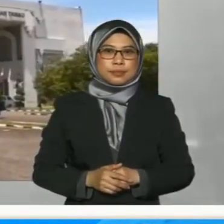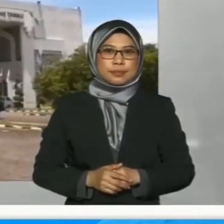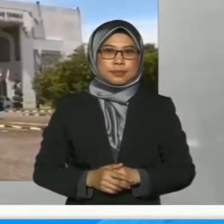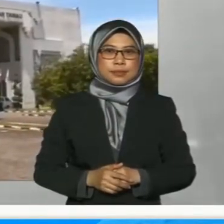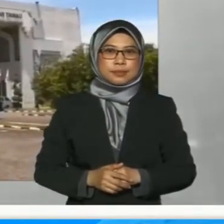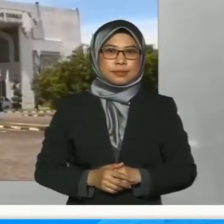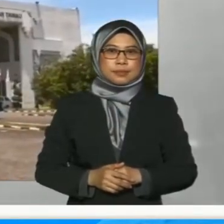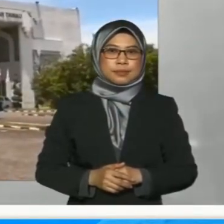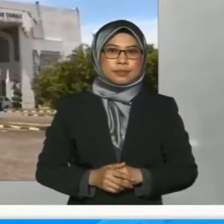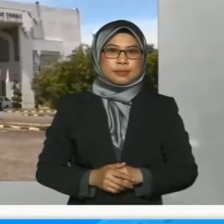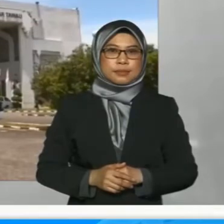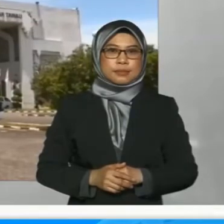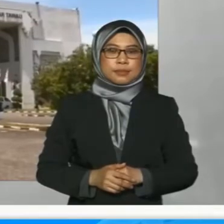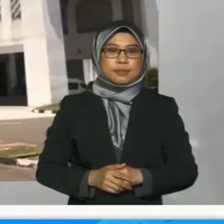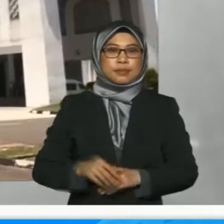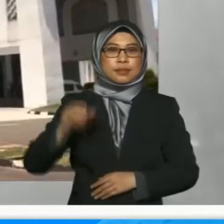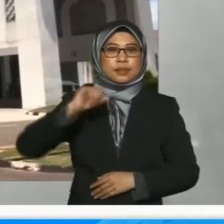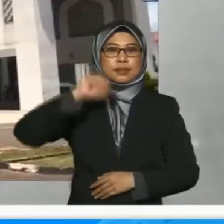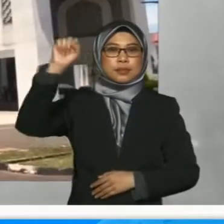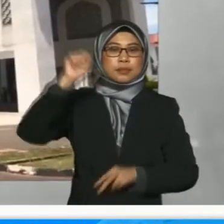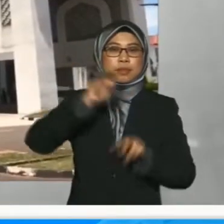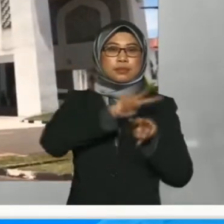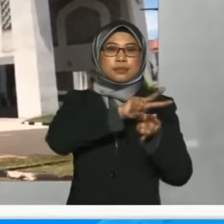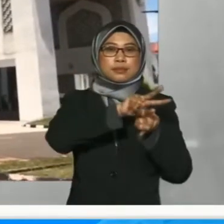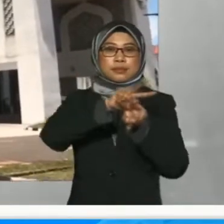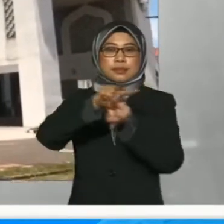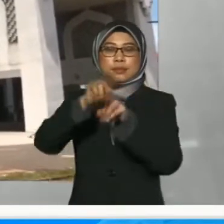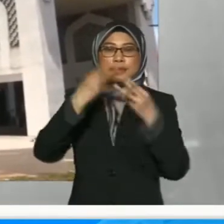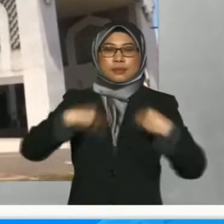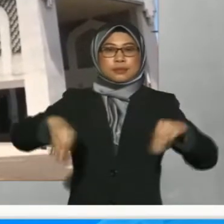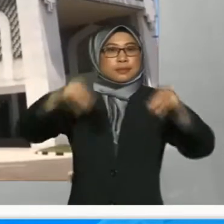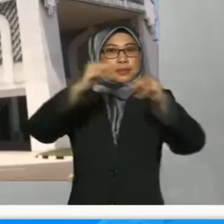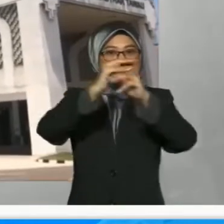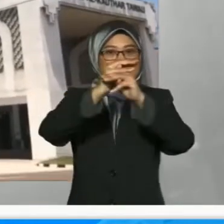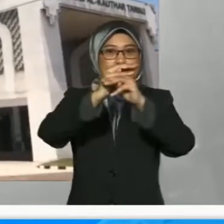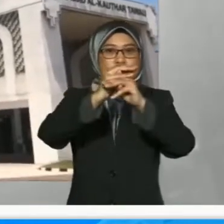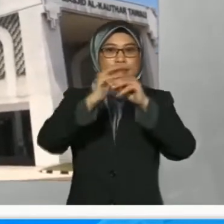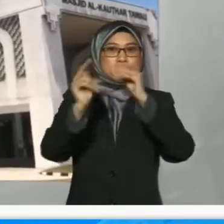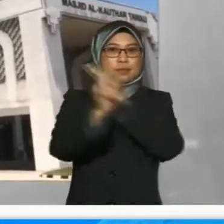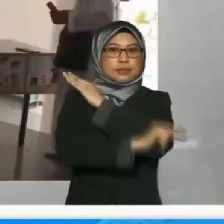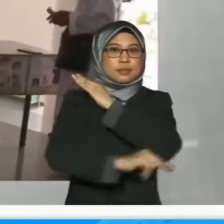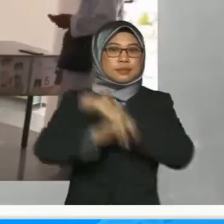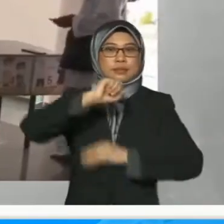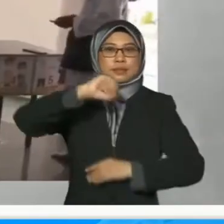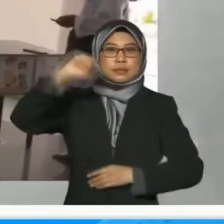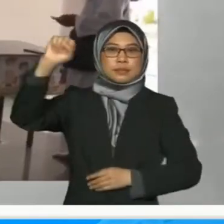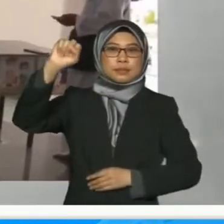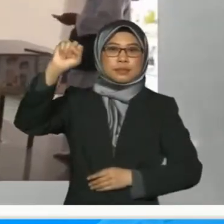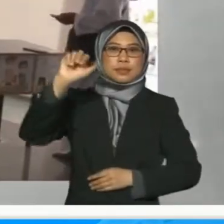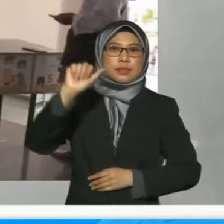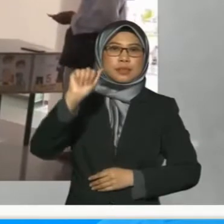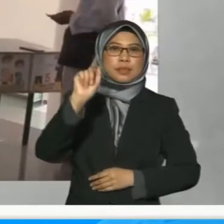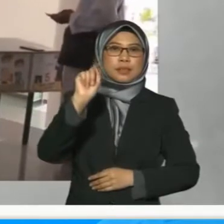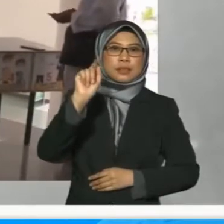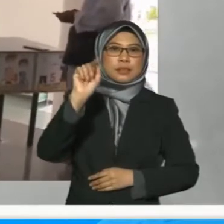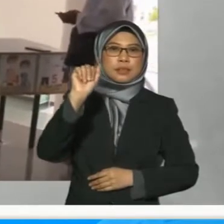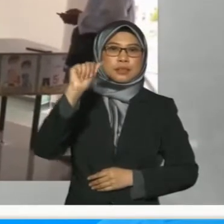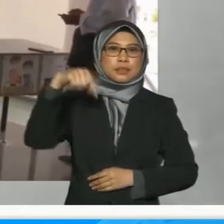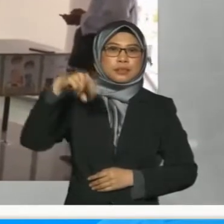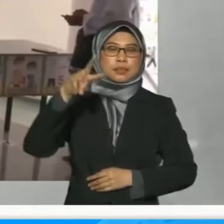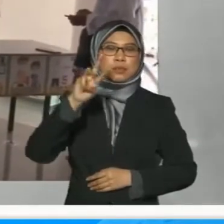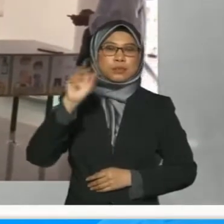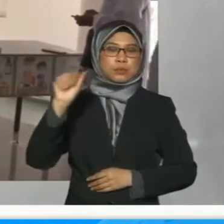Hai sementara di Sabah tinjauan di beberapa masjid antaranya masjid negeri Sabah dan Masjid Attaqwa Kompleks